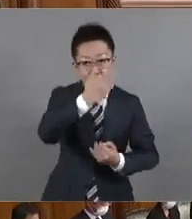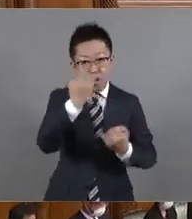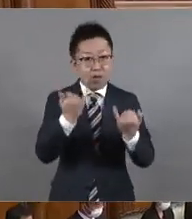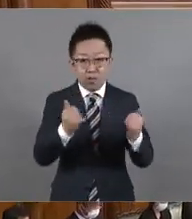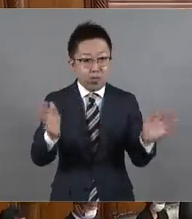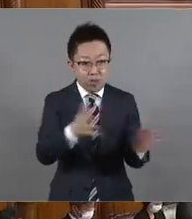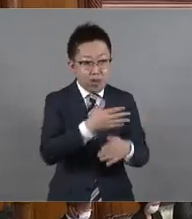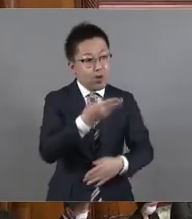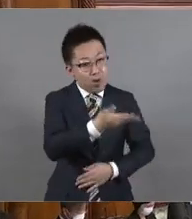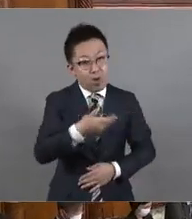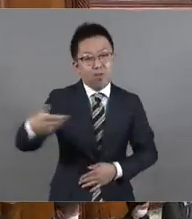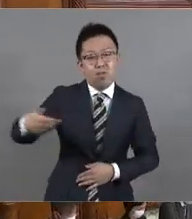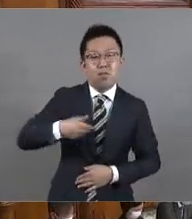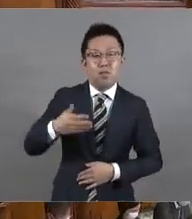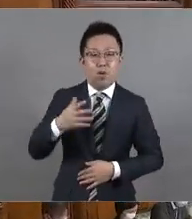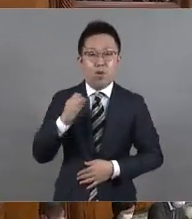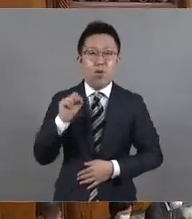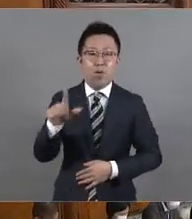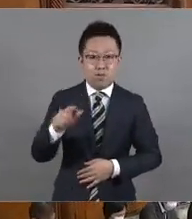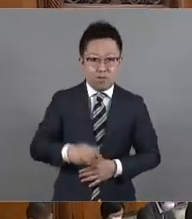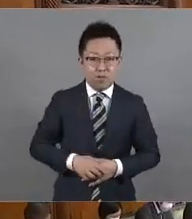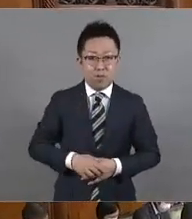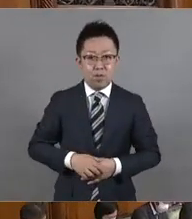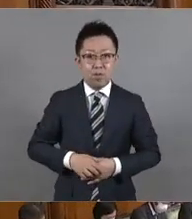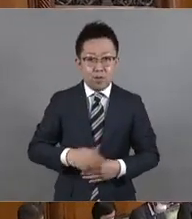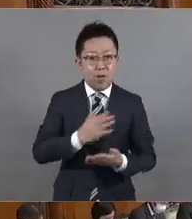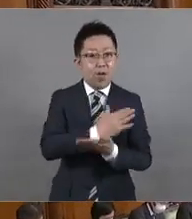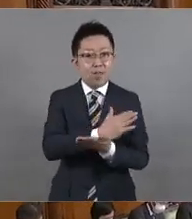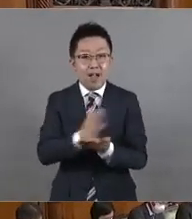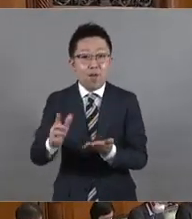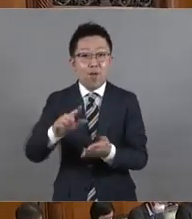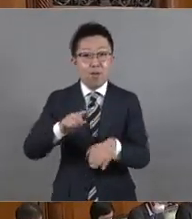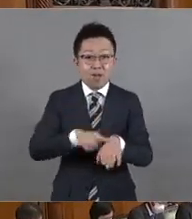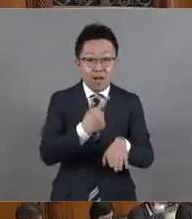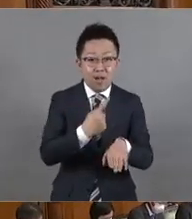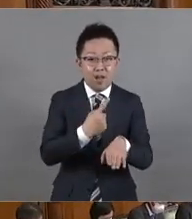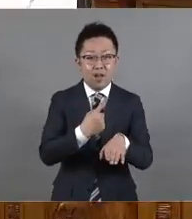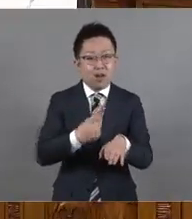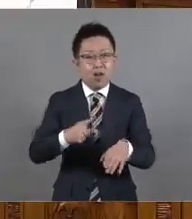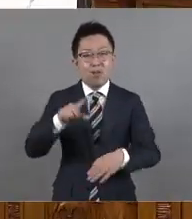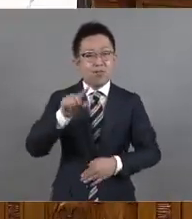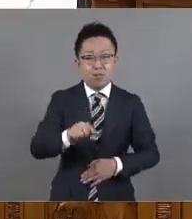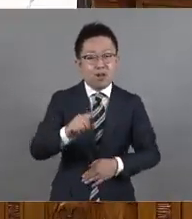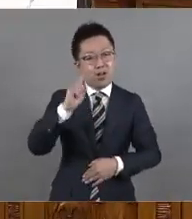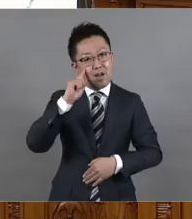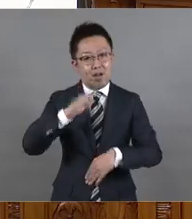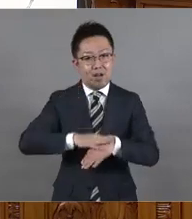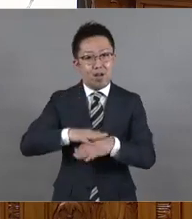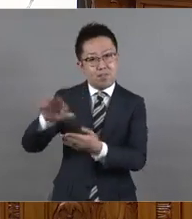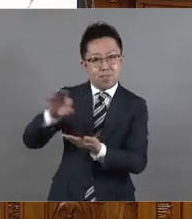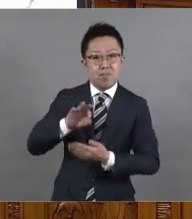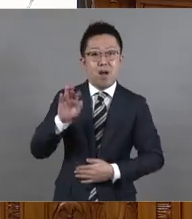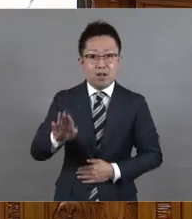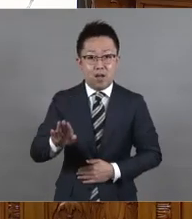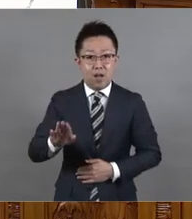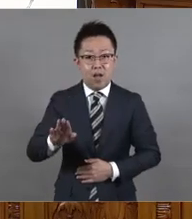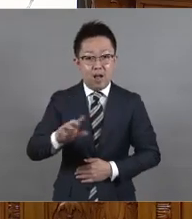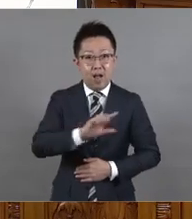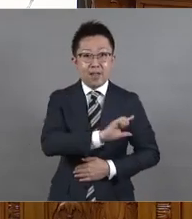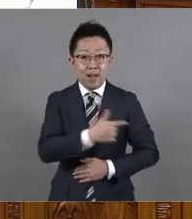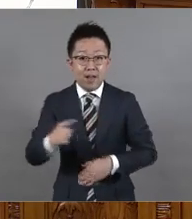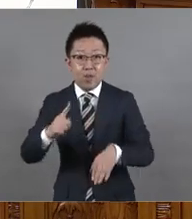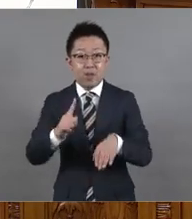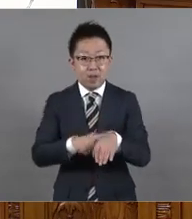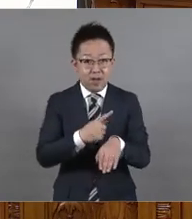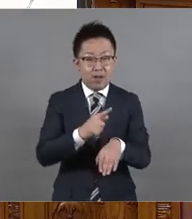に日本企業の多様性の低さについて目が覚めるような指摘を受けました今こそ多様な人材の登用を促し